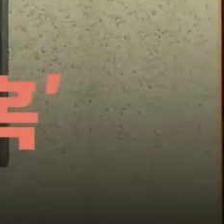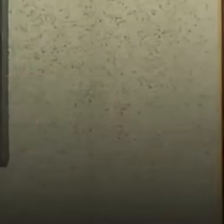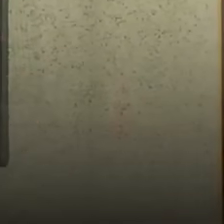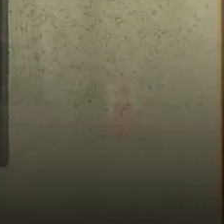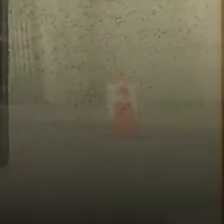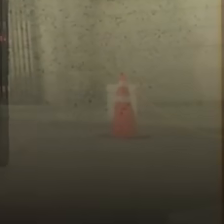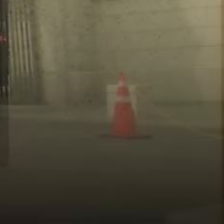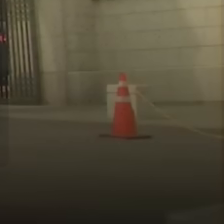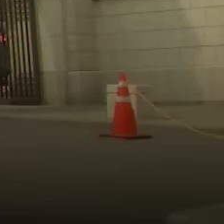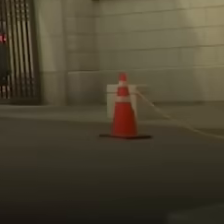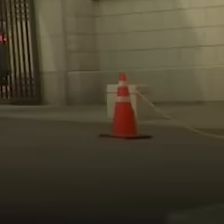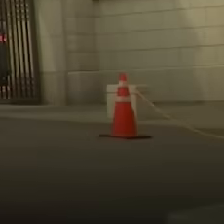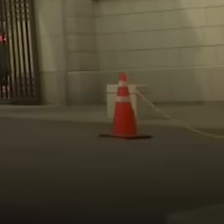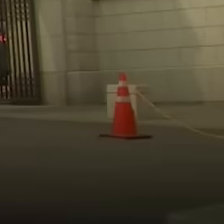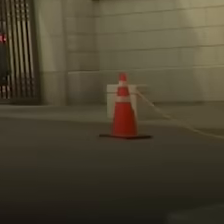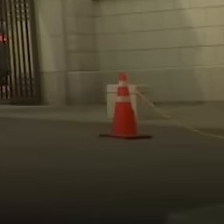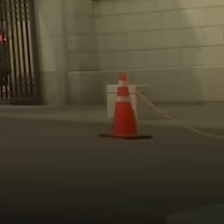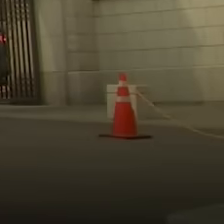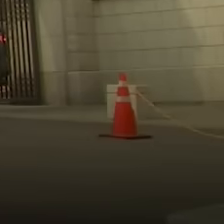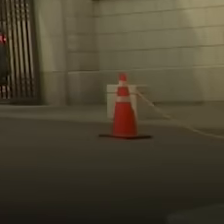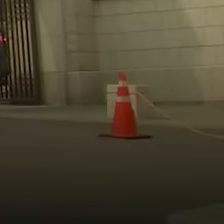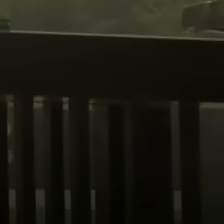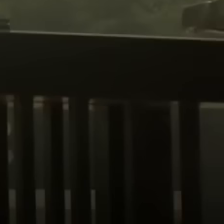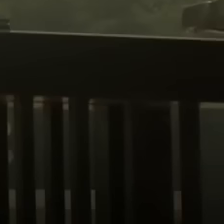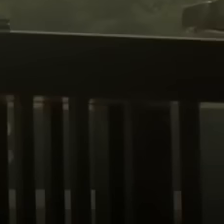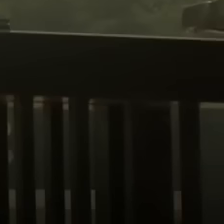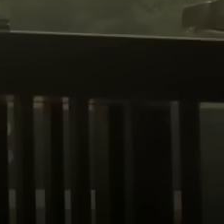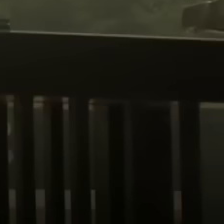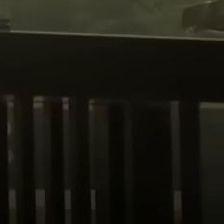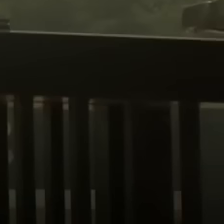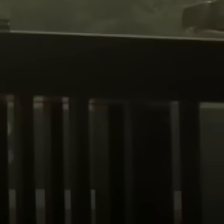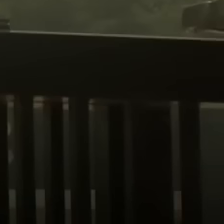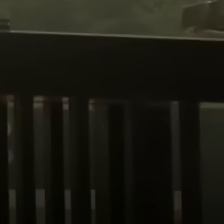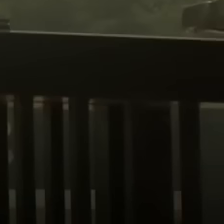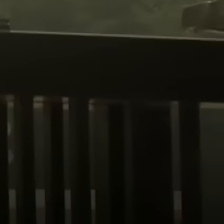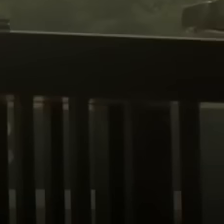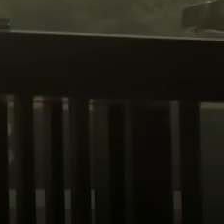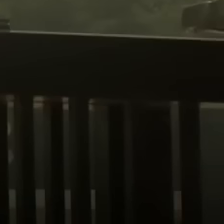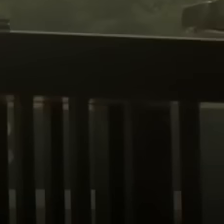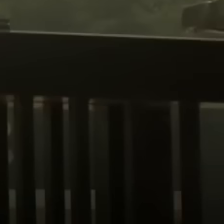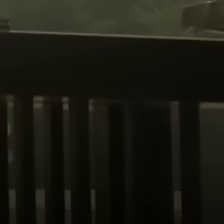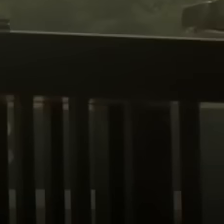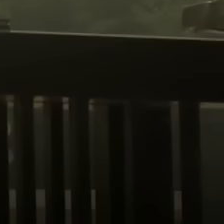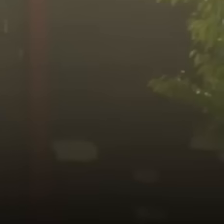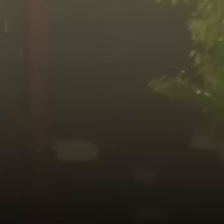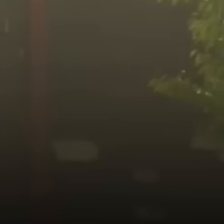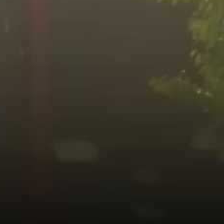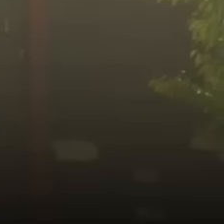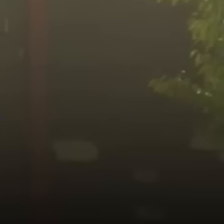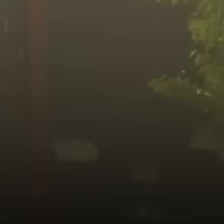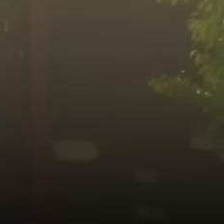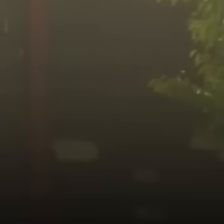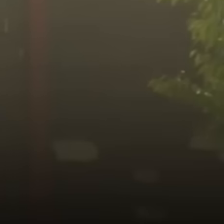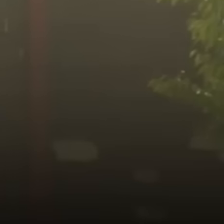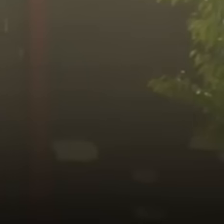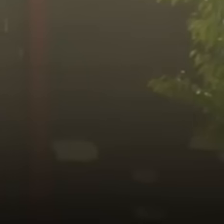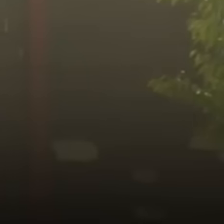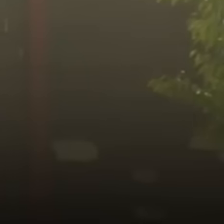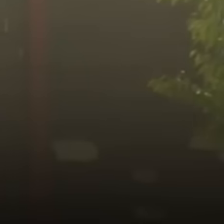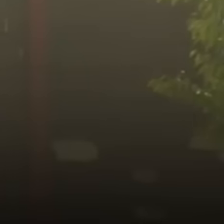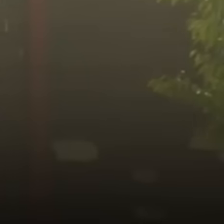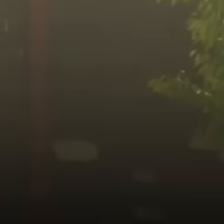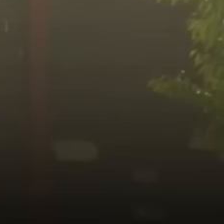대해서도 모두 사실과 다르다고 설명했습니다 서울시 교육청은 민원 내용에 대해 피문 고치게 사실관계